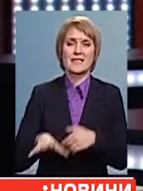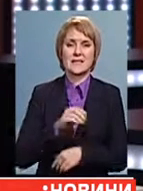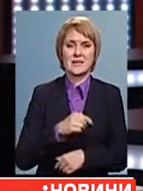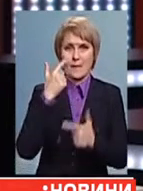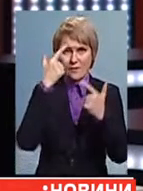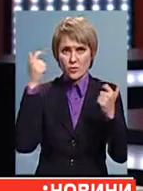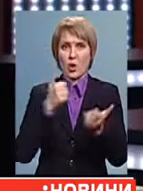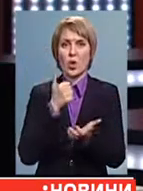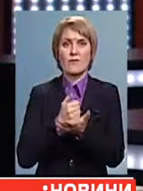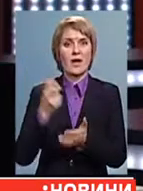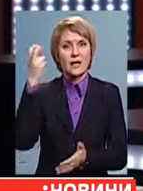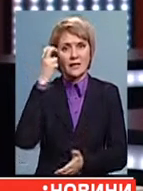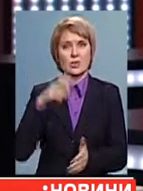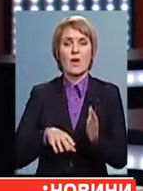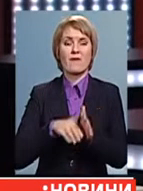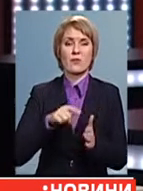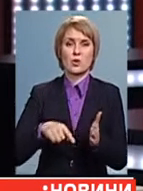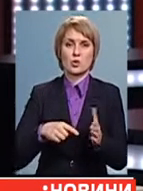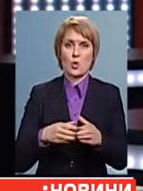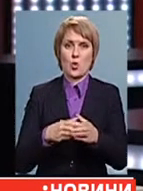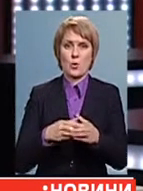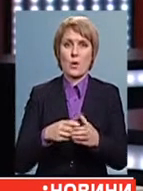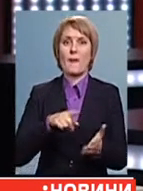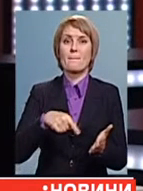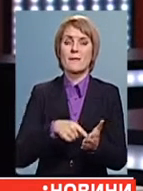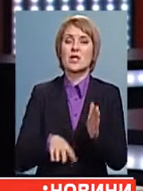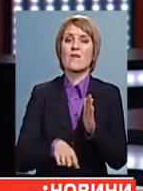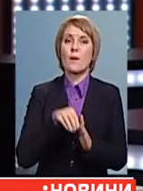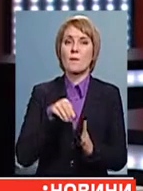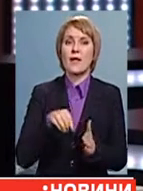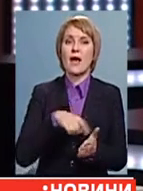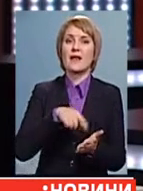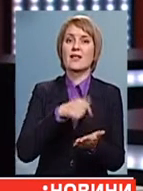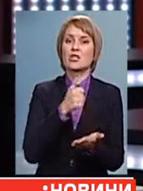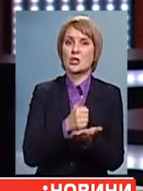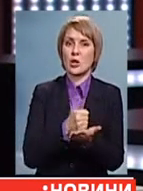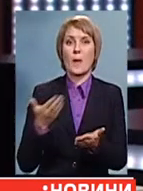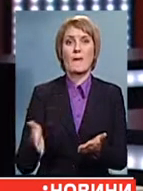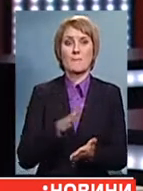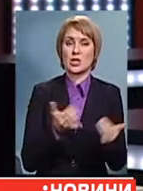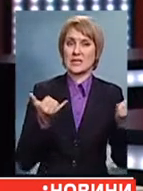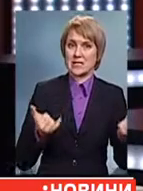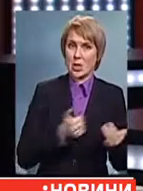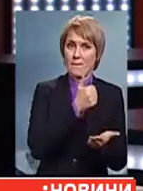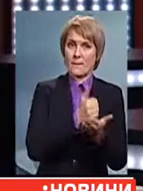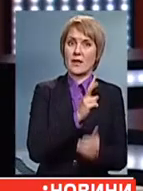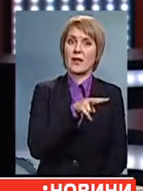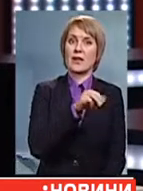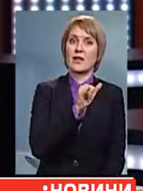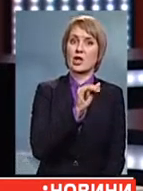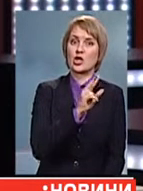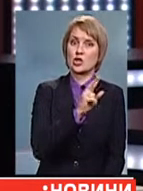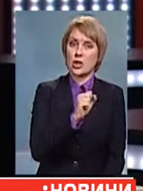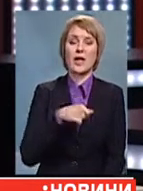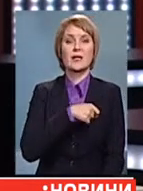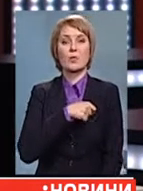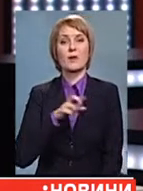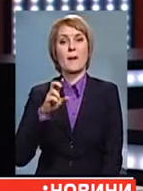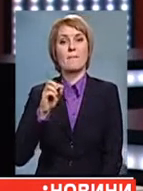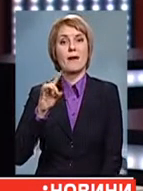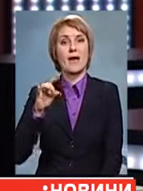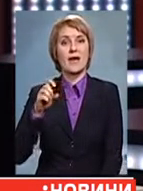міськвиборчкому Анатолій Сульдін. Місто, нагадаю, обирає градоначальника з-поміж нинішнього мера Віталія Кличка та народного депутата Борислава Берези. На